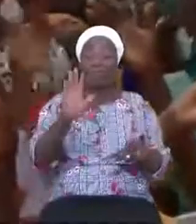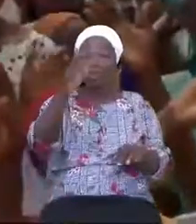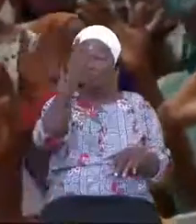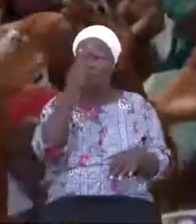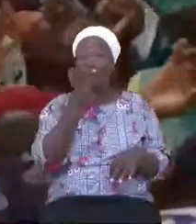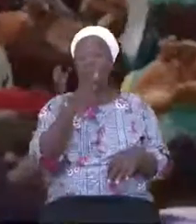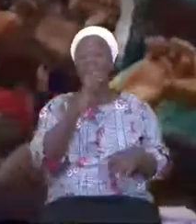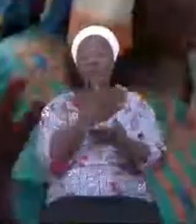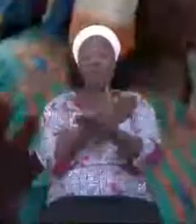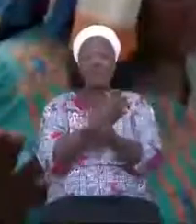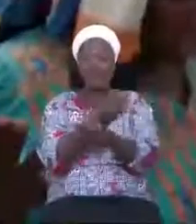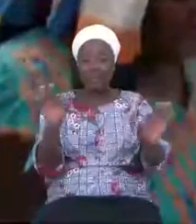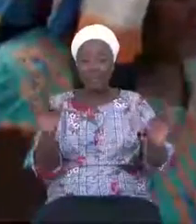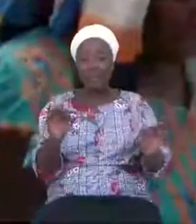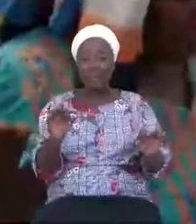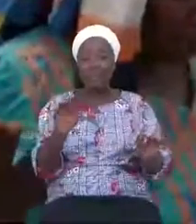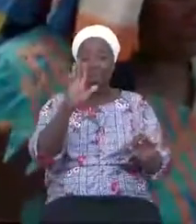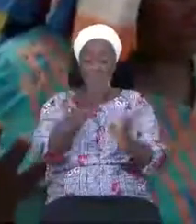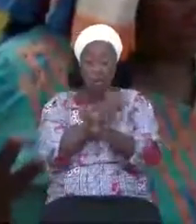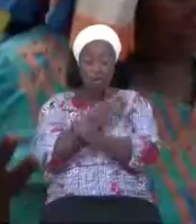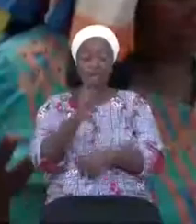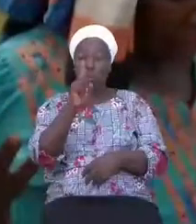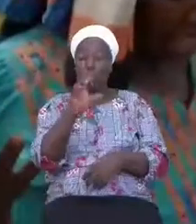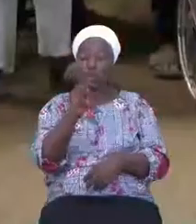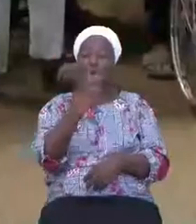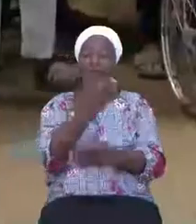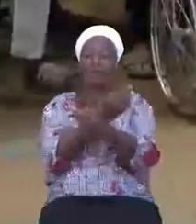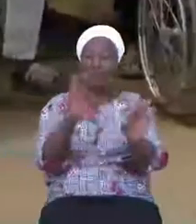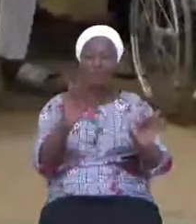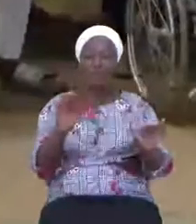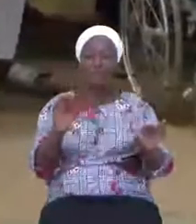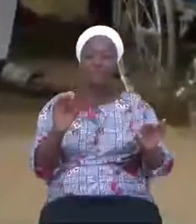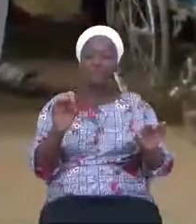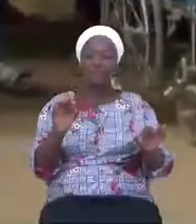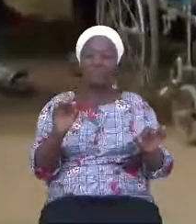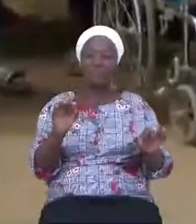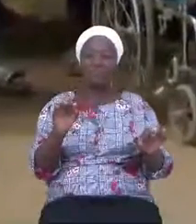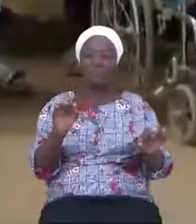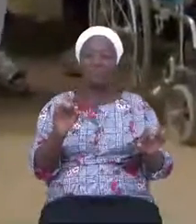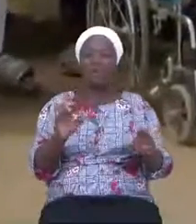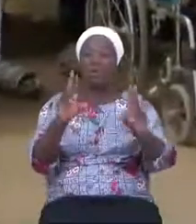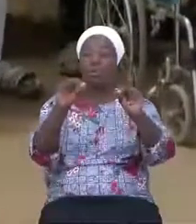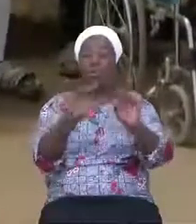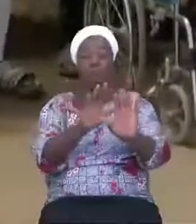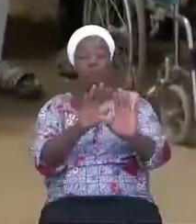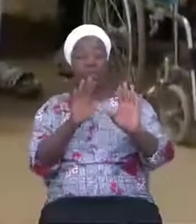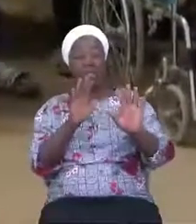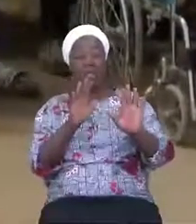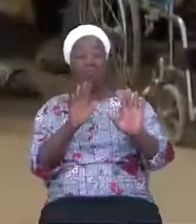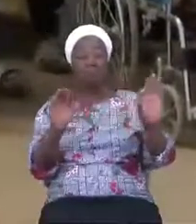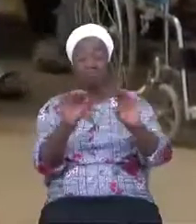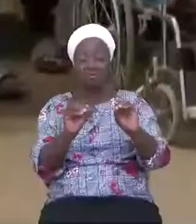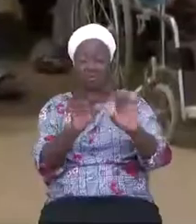sont libérés. Tes bien-aimés sont libérés. Plus de crainte.